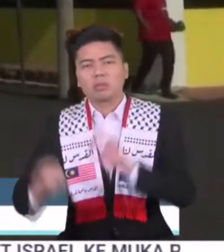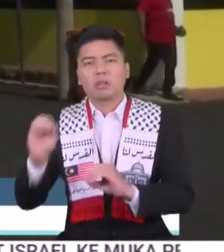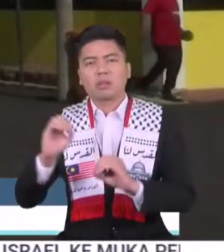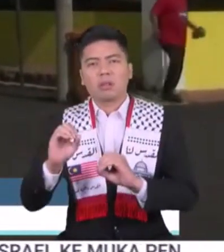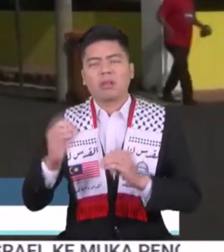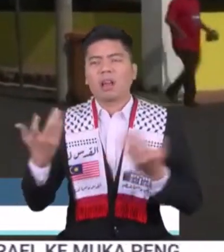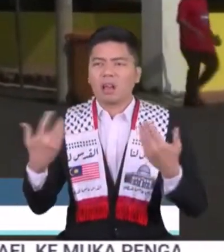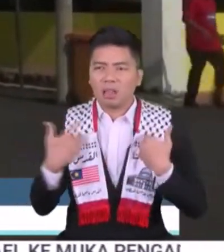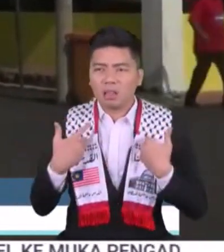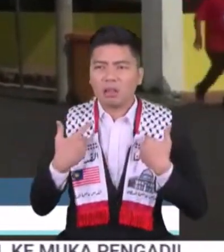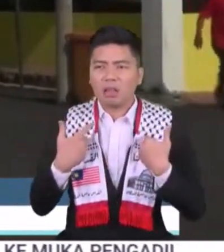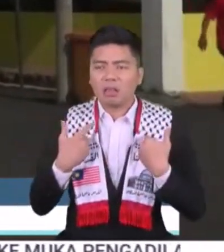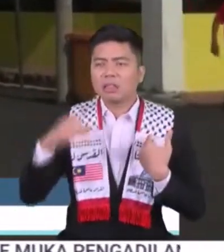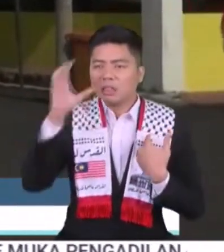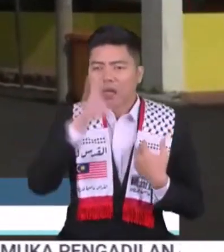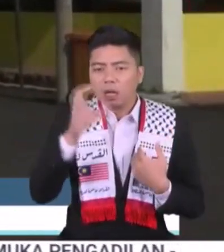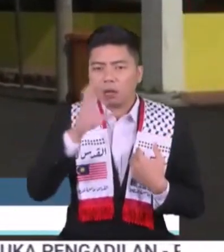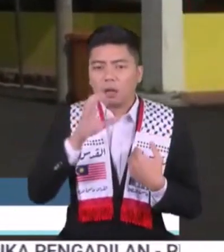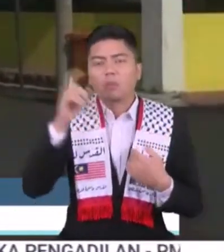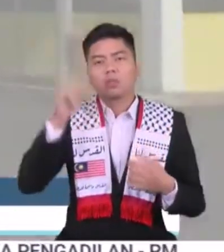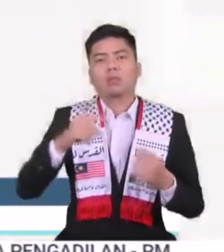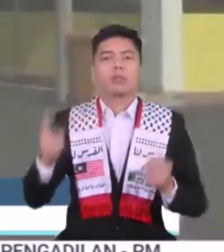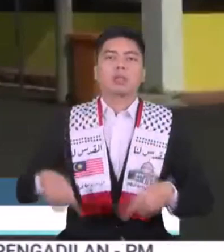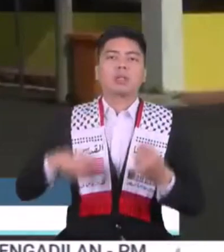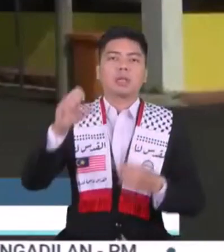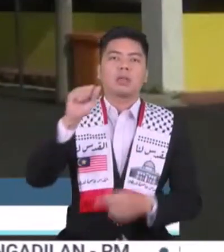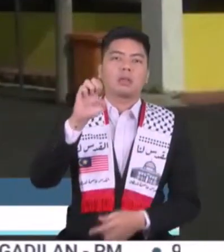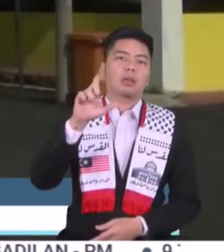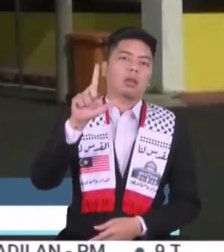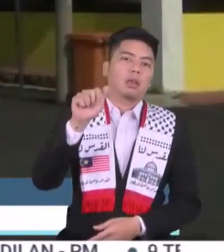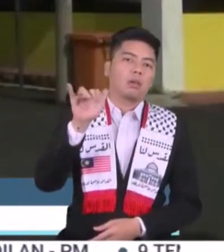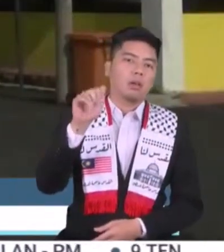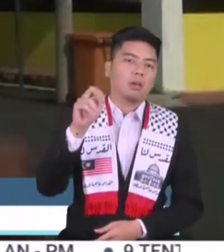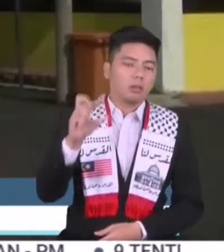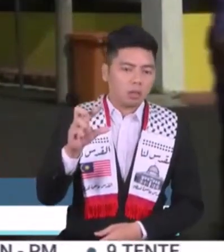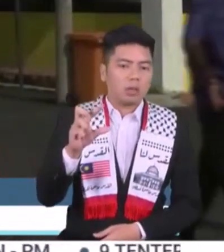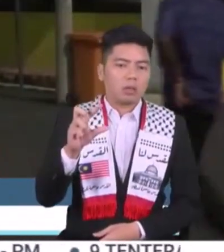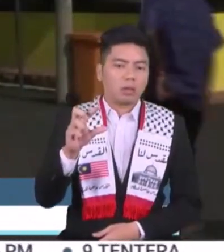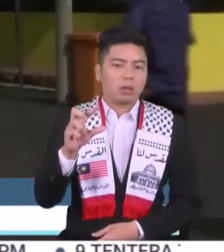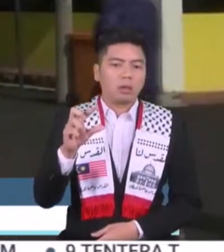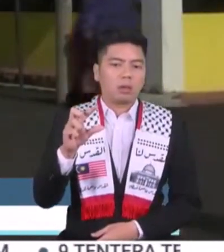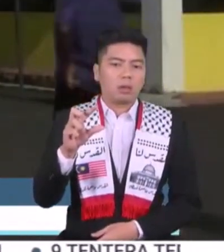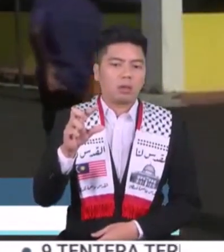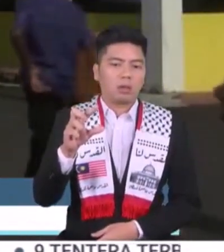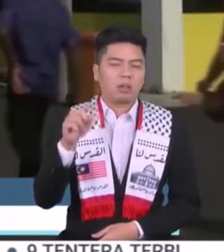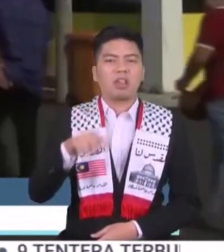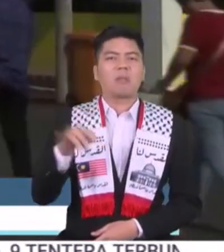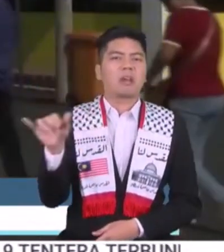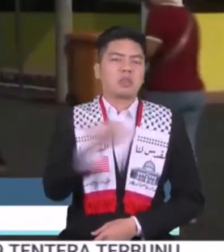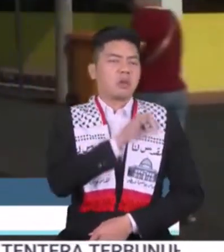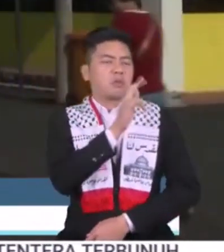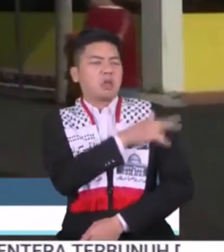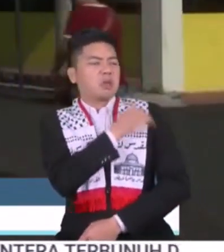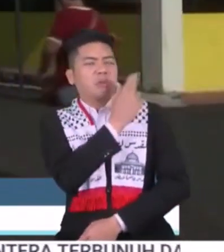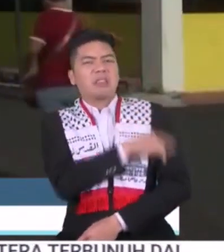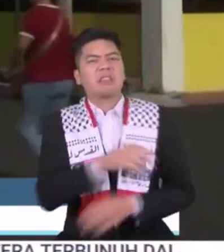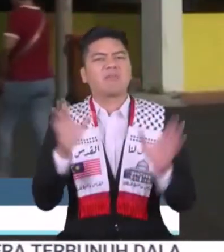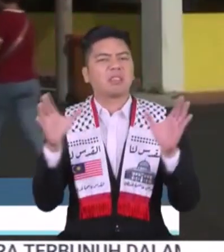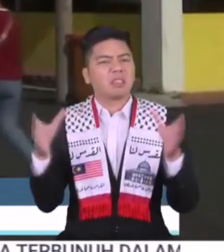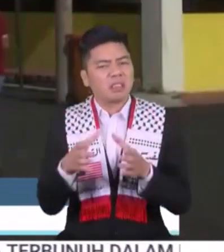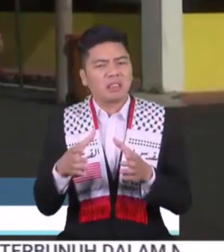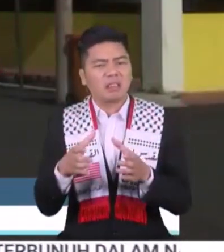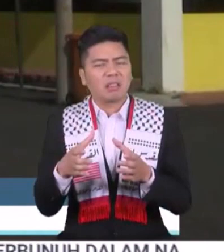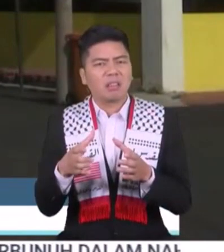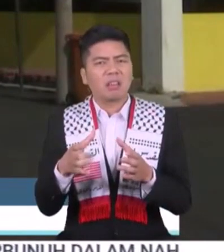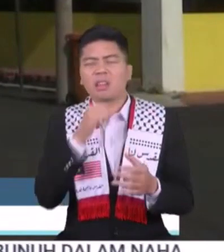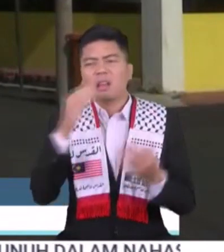fasiliti mau cari, mau pergi Selayang. Sini saja serba hospital kecil juga. Tak